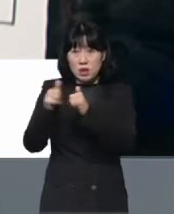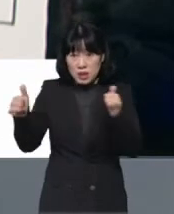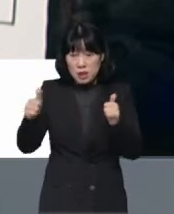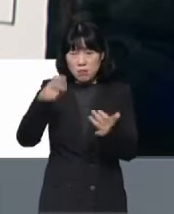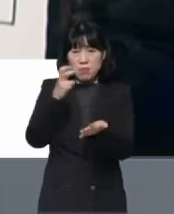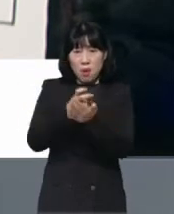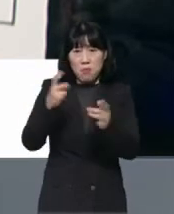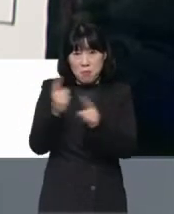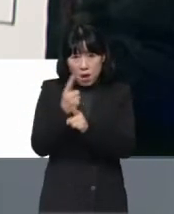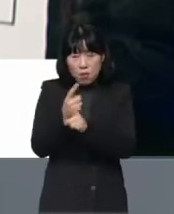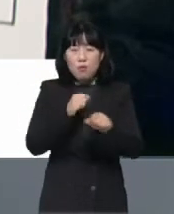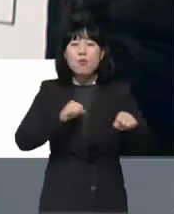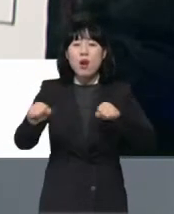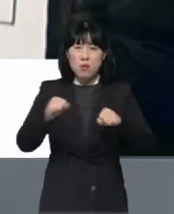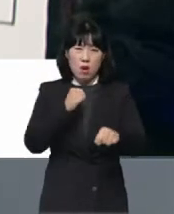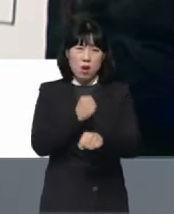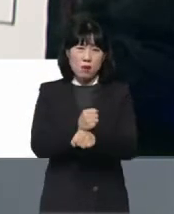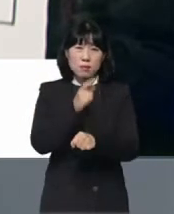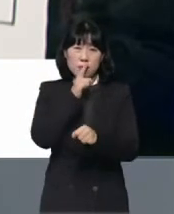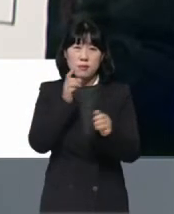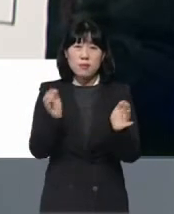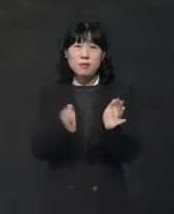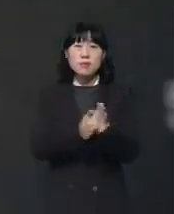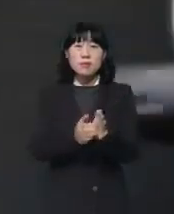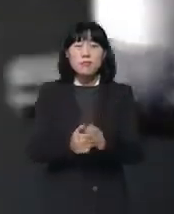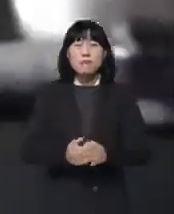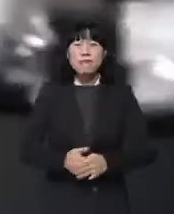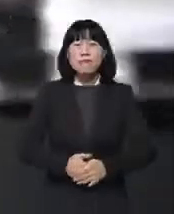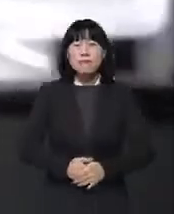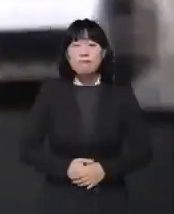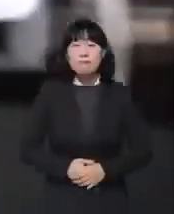했습니다. 이준우 기자가 취재했습니다.